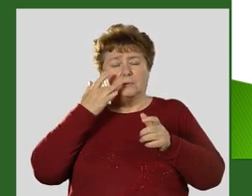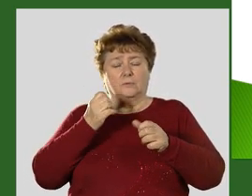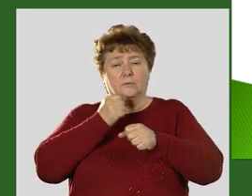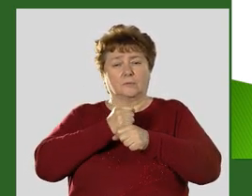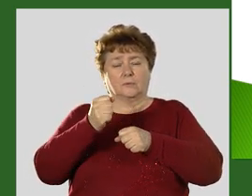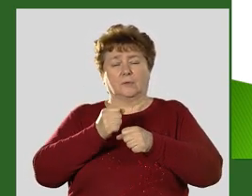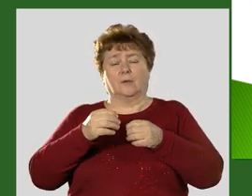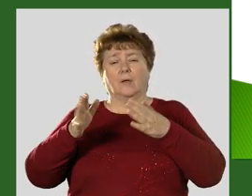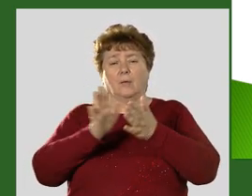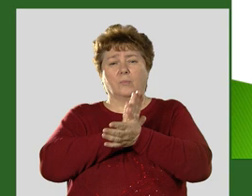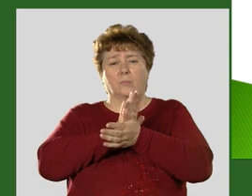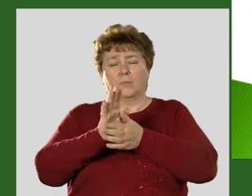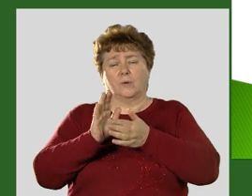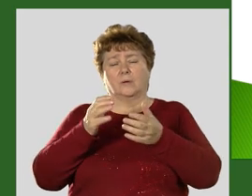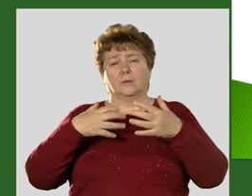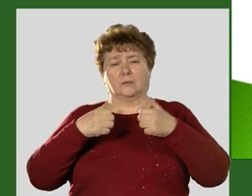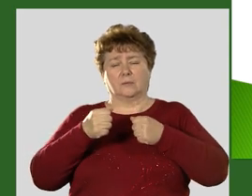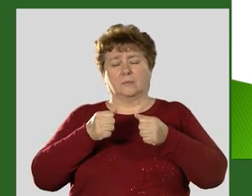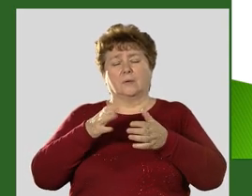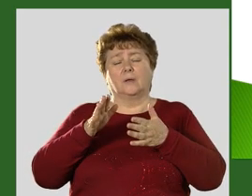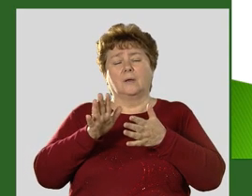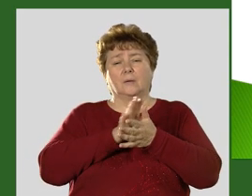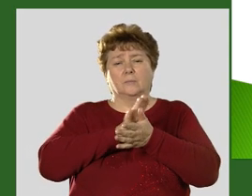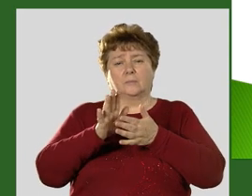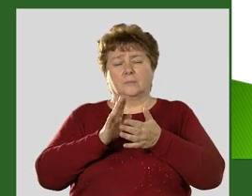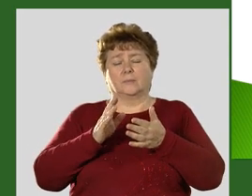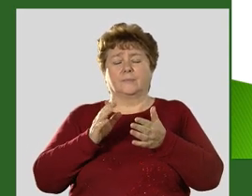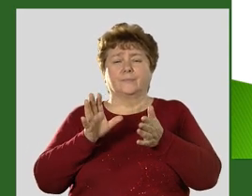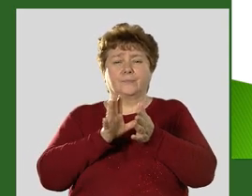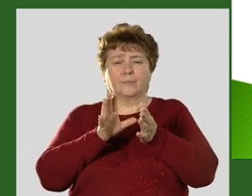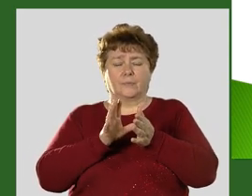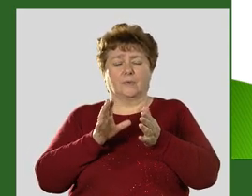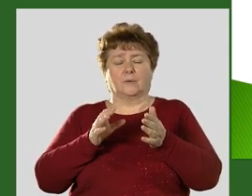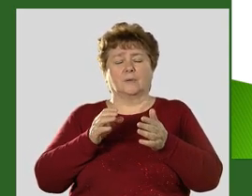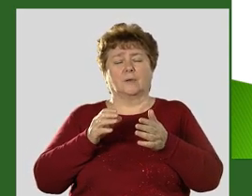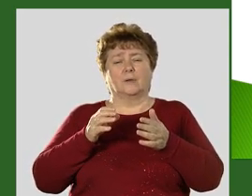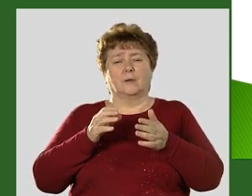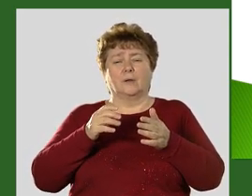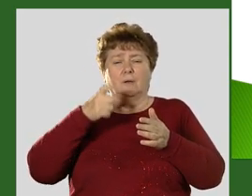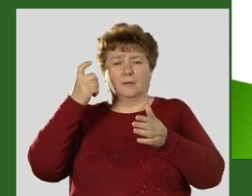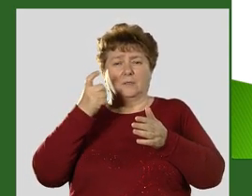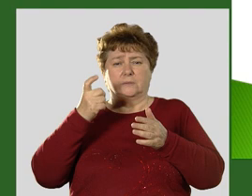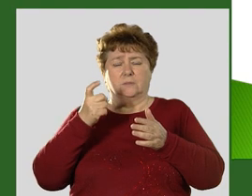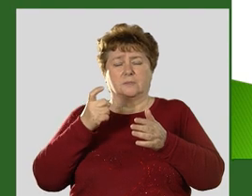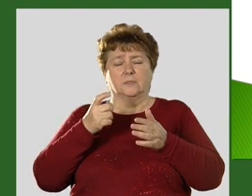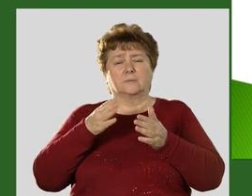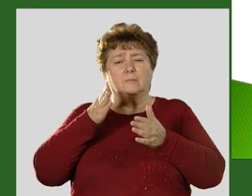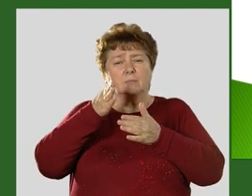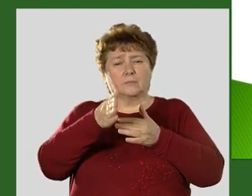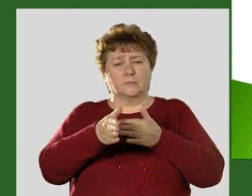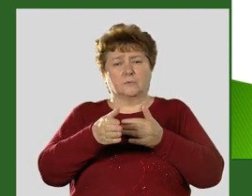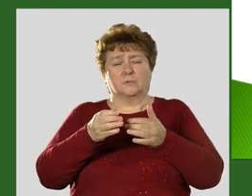бумаги, картона на основе патента. В развитии народного хозяйства перспективным